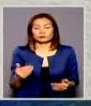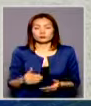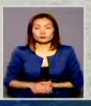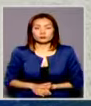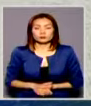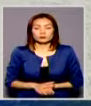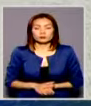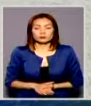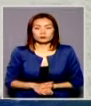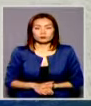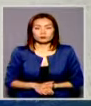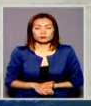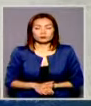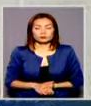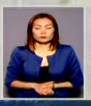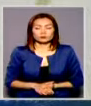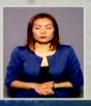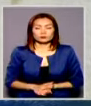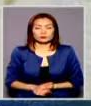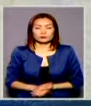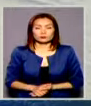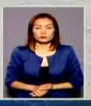әкімі Серік Шапкен.